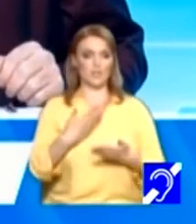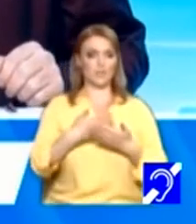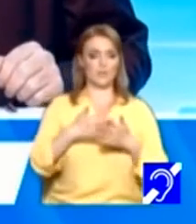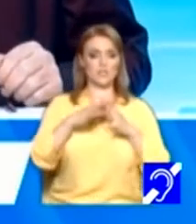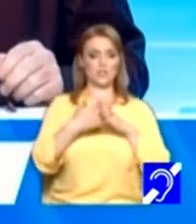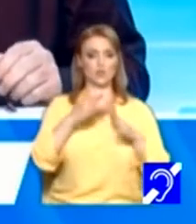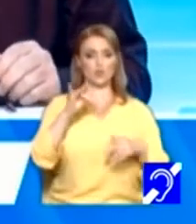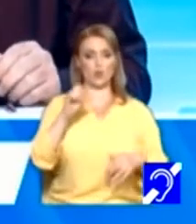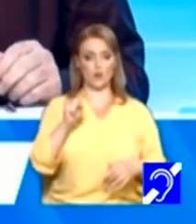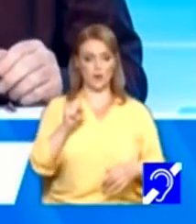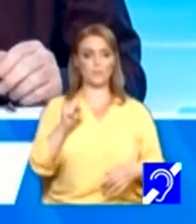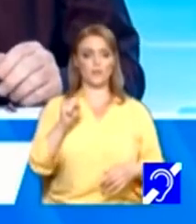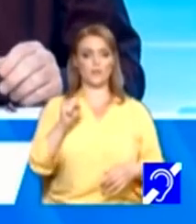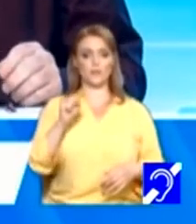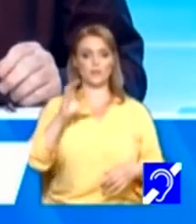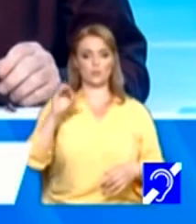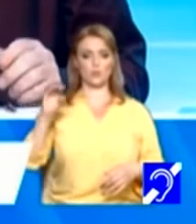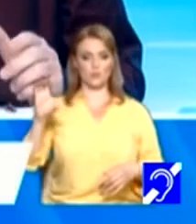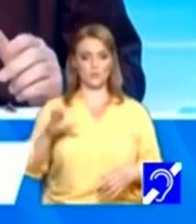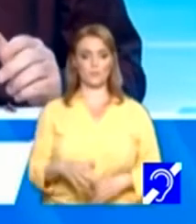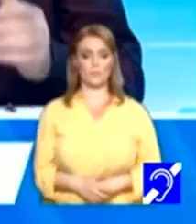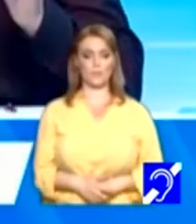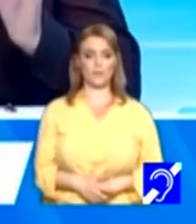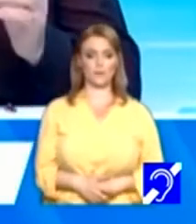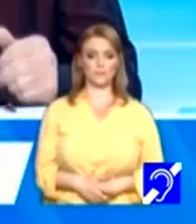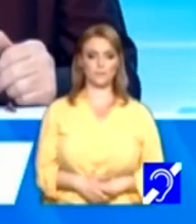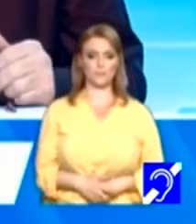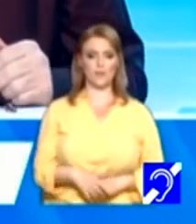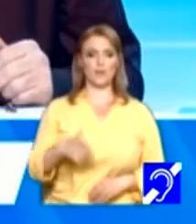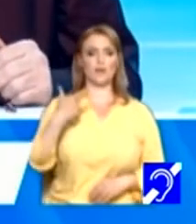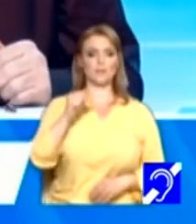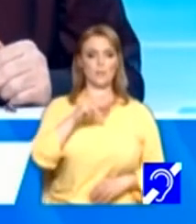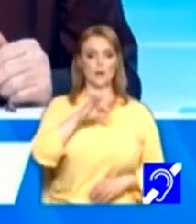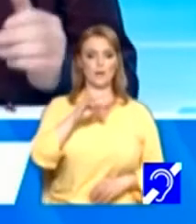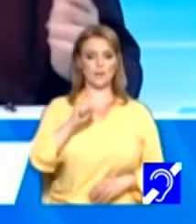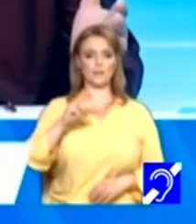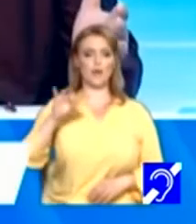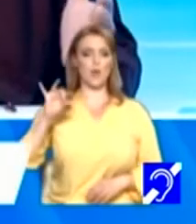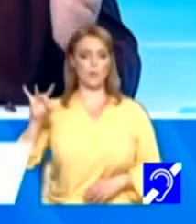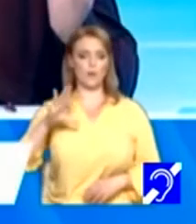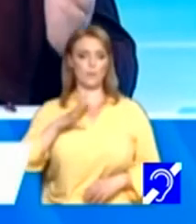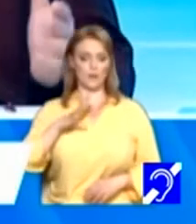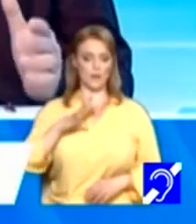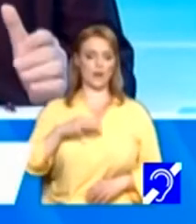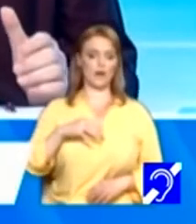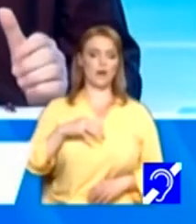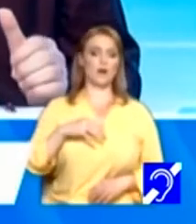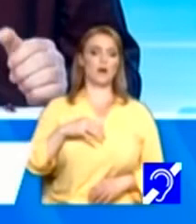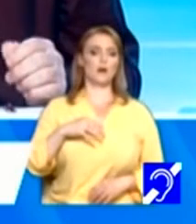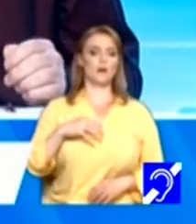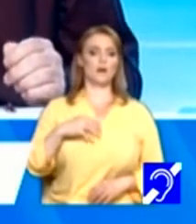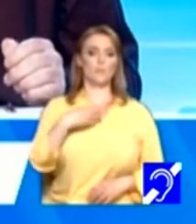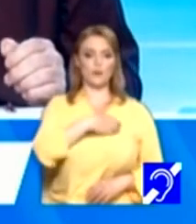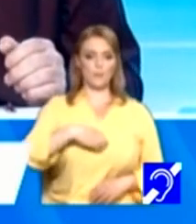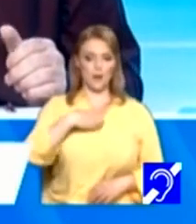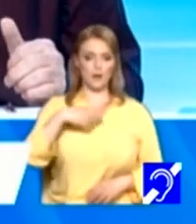sau cum se numește, unde a fost Marina Taubert primar, deci în afară decât povești cu colhozul cealaltă, eu n-am văzut